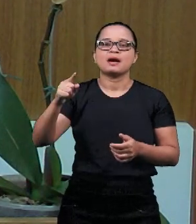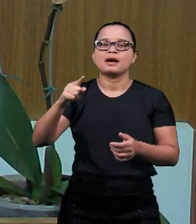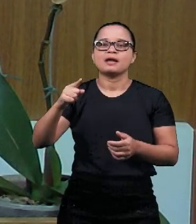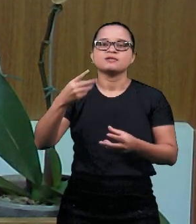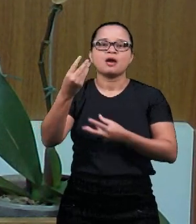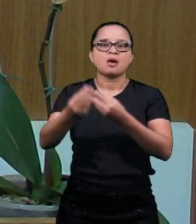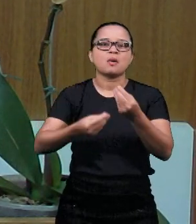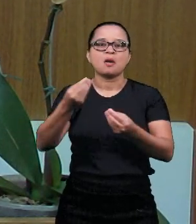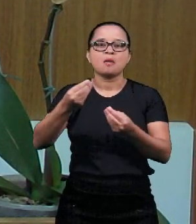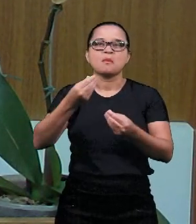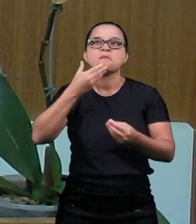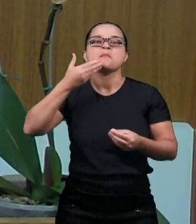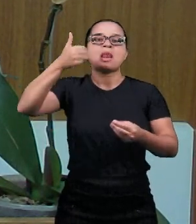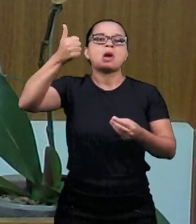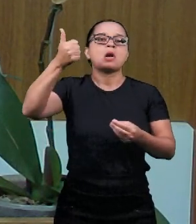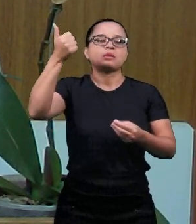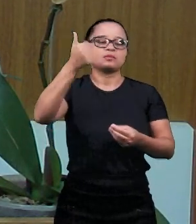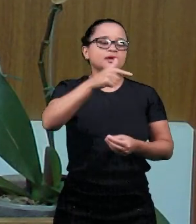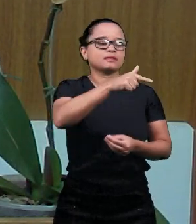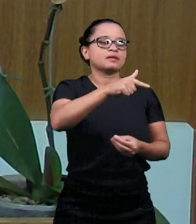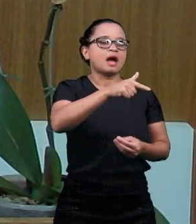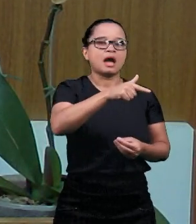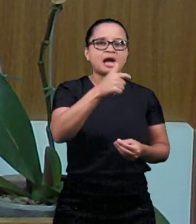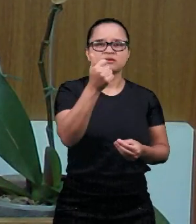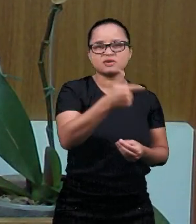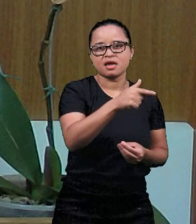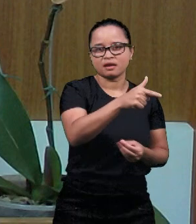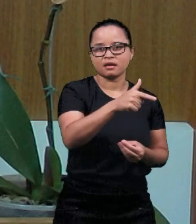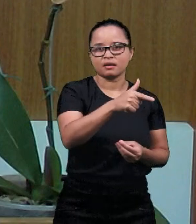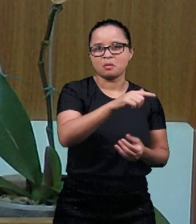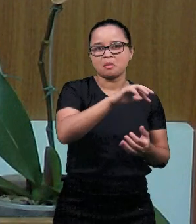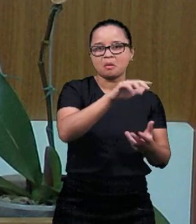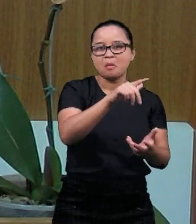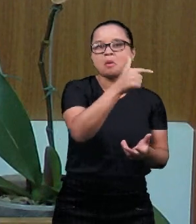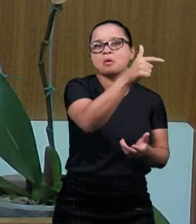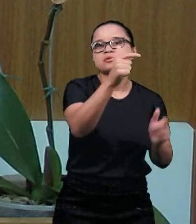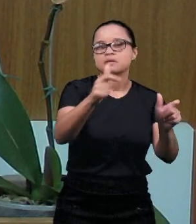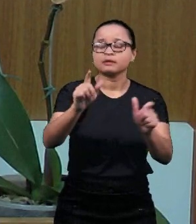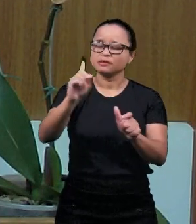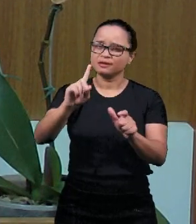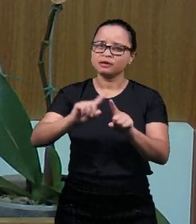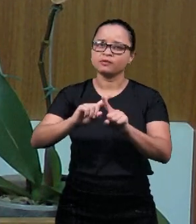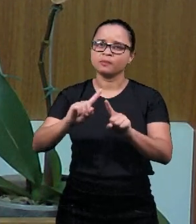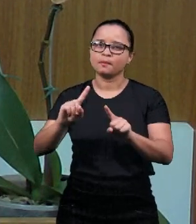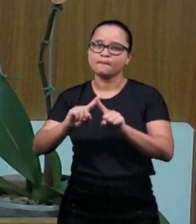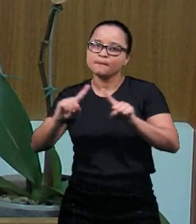Mais il y a des médications qu'on peut prendre et nous sommes en train